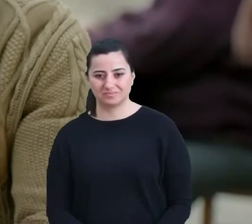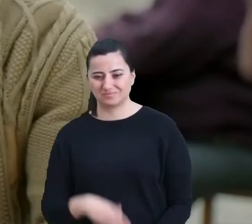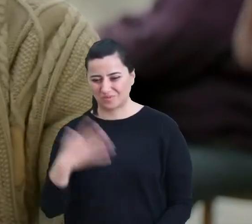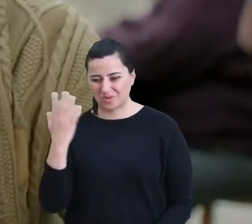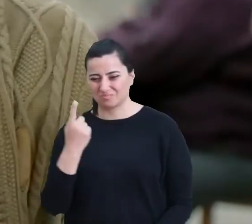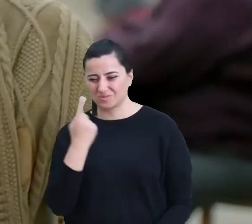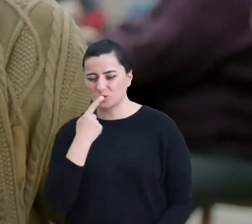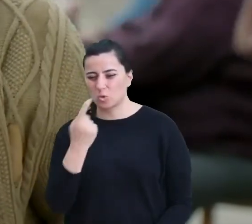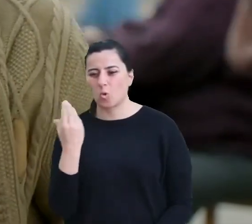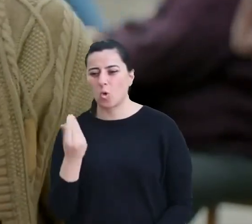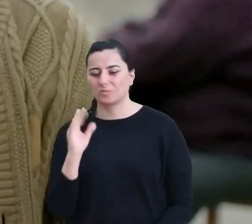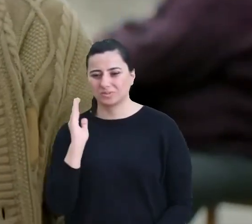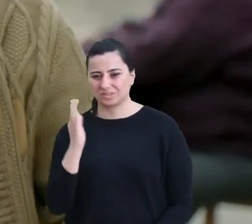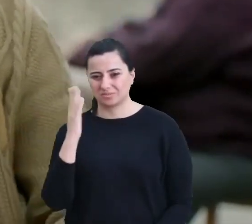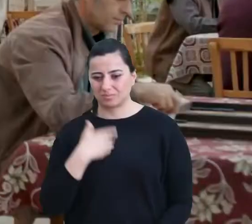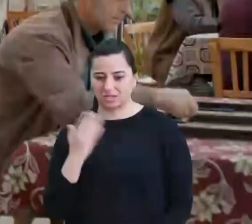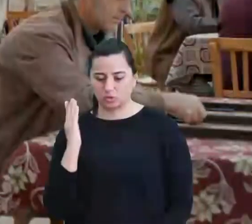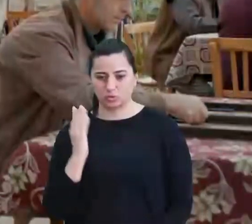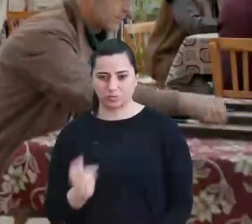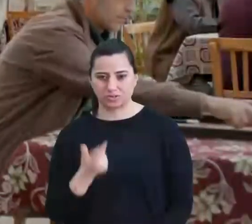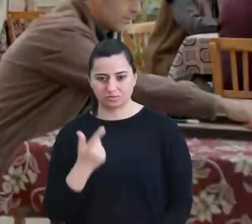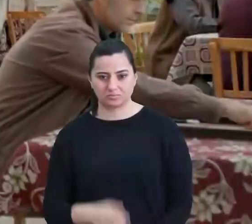Ulan size de hiçbir şey söylenmiyor ha. Hadi ben kaçtım.